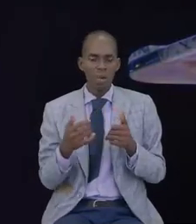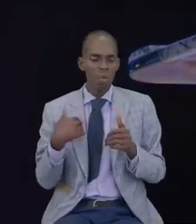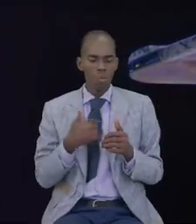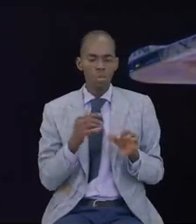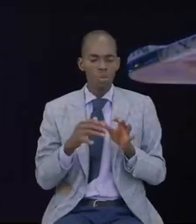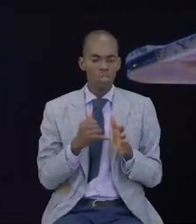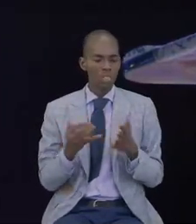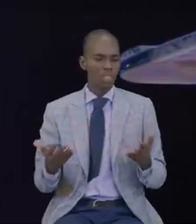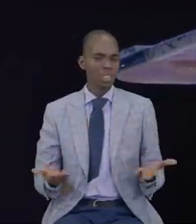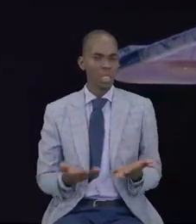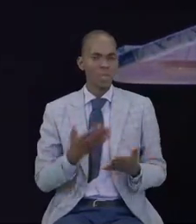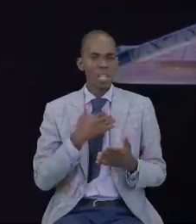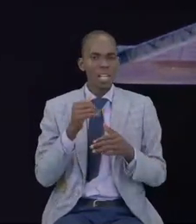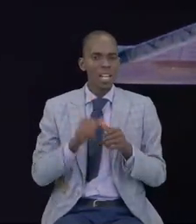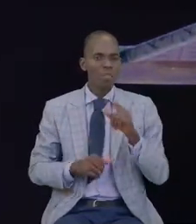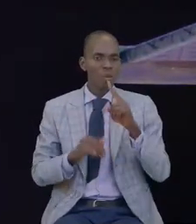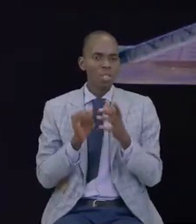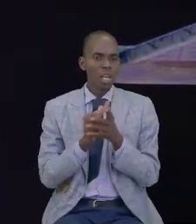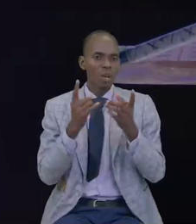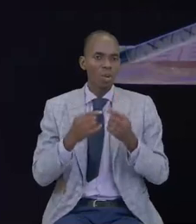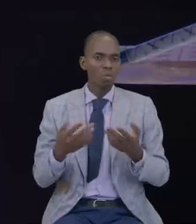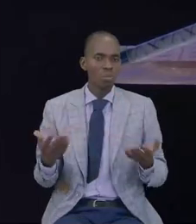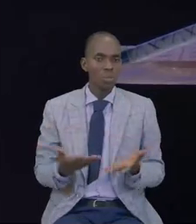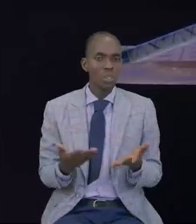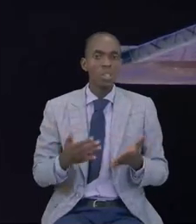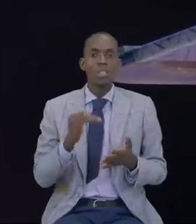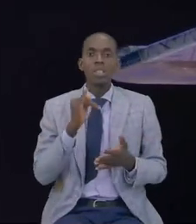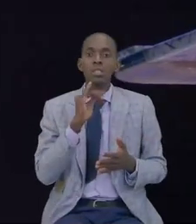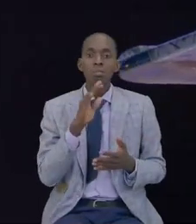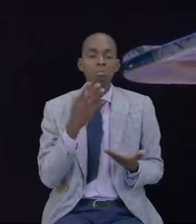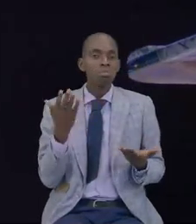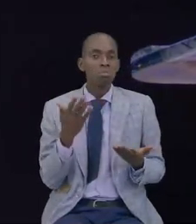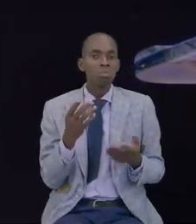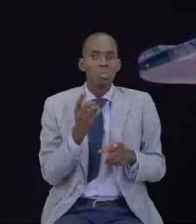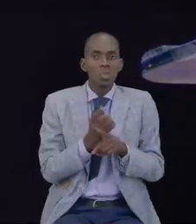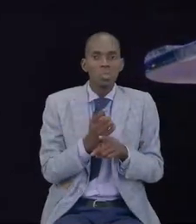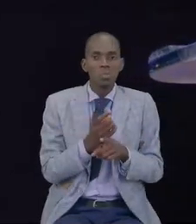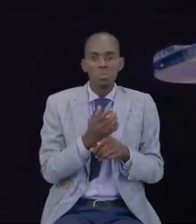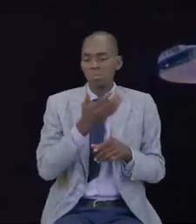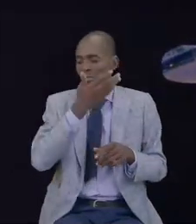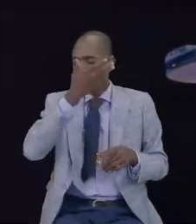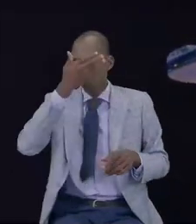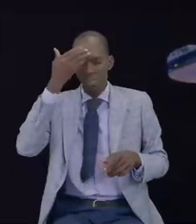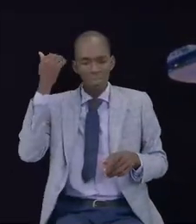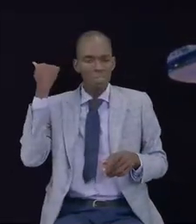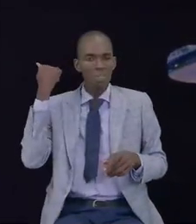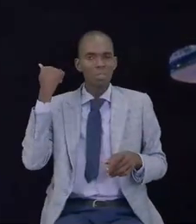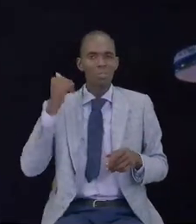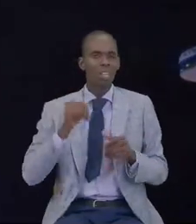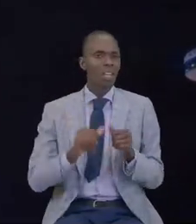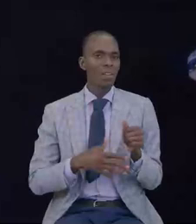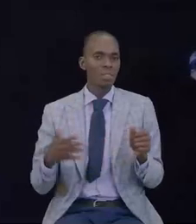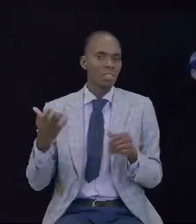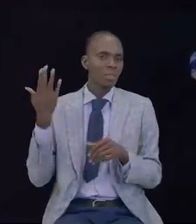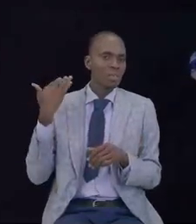chacun, tous ceux qui viennent ici, doivent oublier la Bible, ils doivent oublier les doctrines, ils doivent oublier tout ce qu'ils